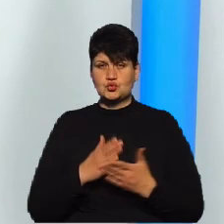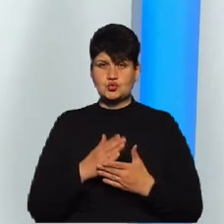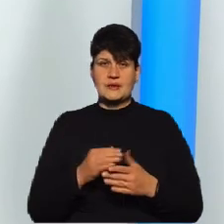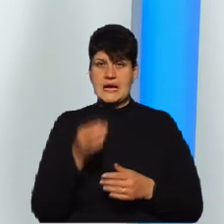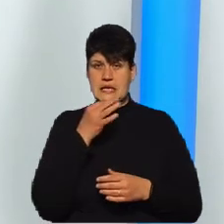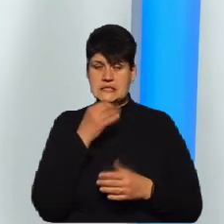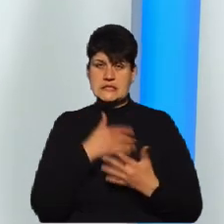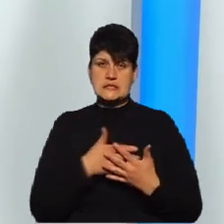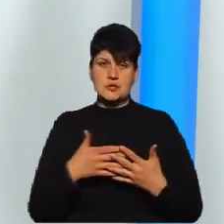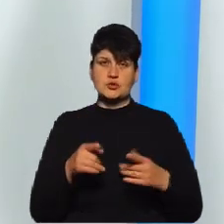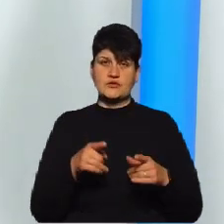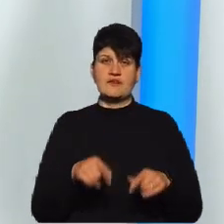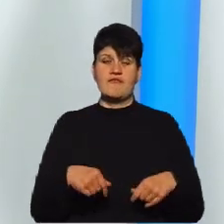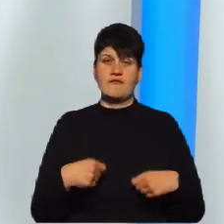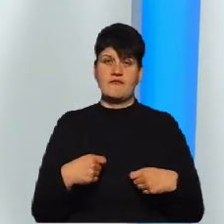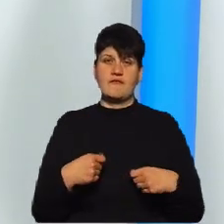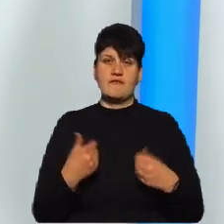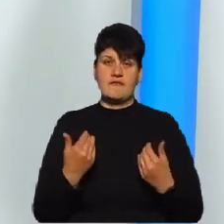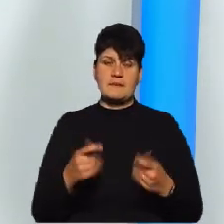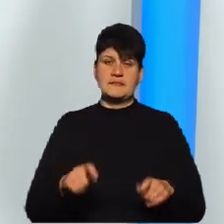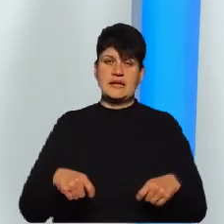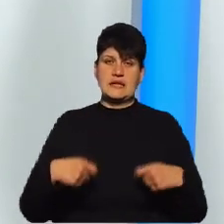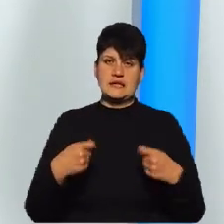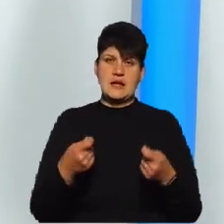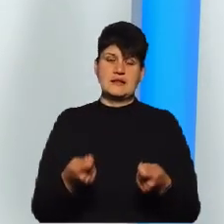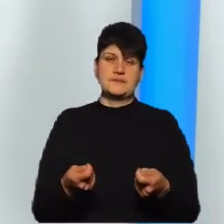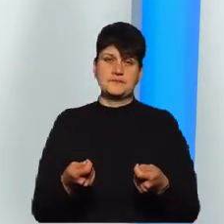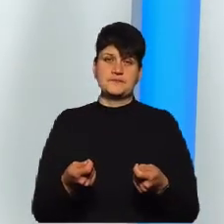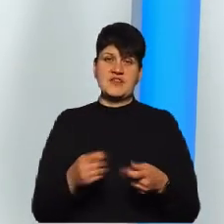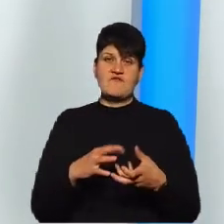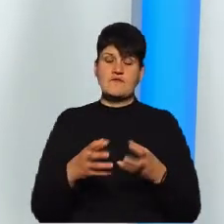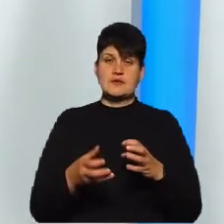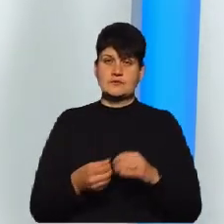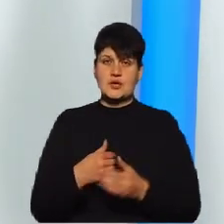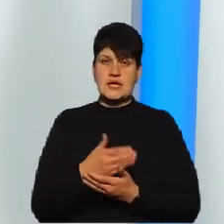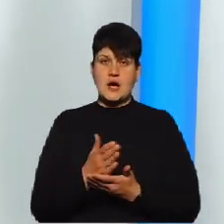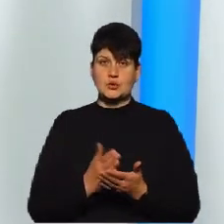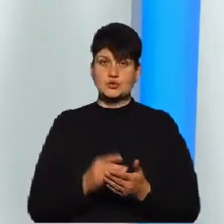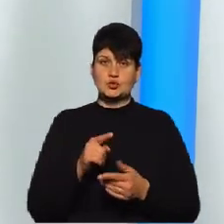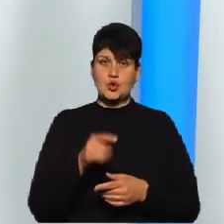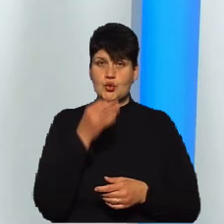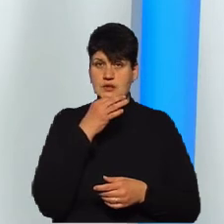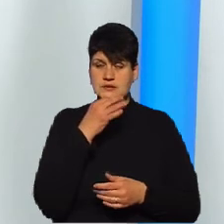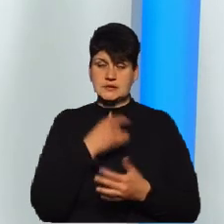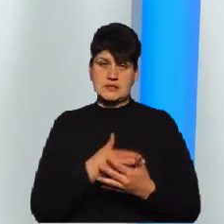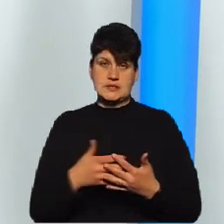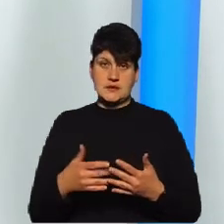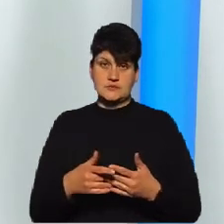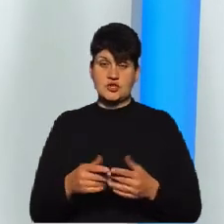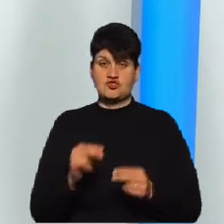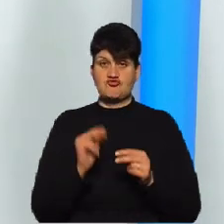вам надали висновок щодо якості того лікарського засобу, і тоді з чеком,